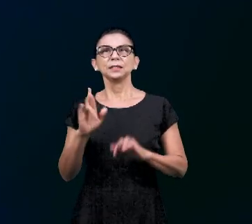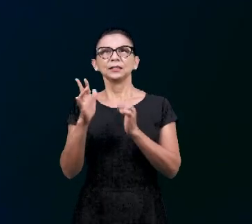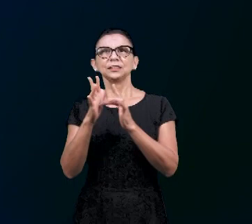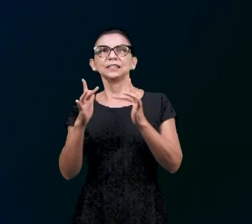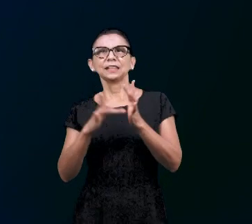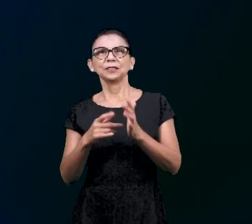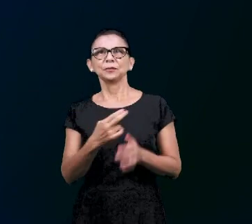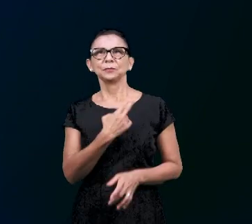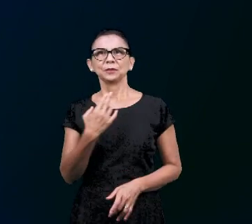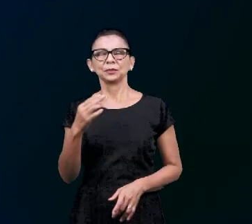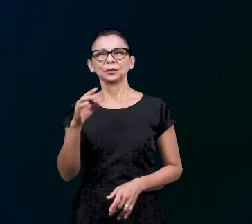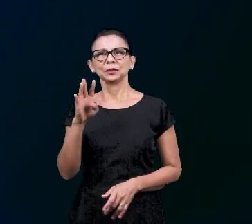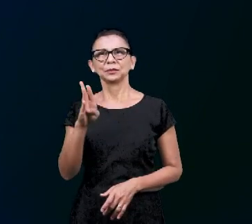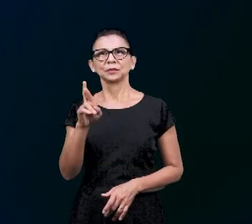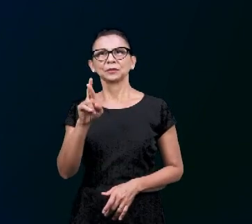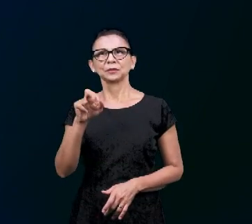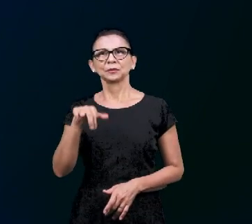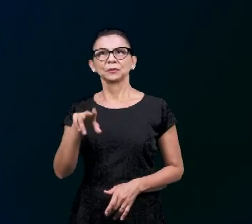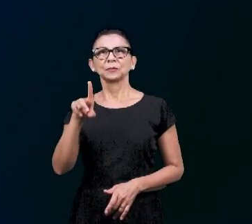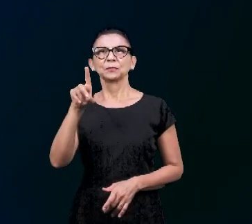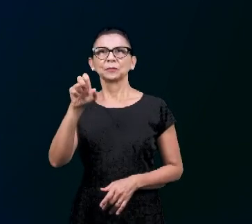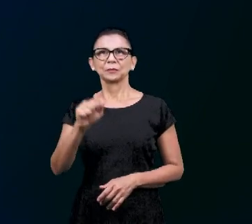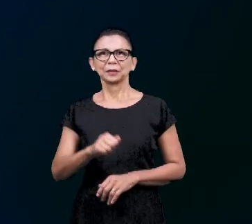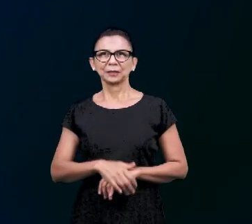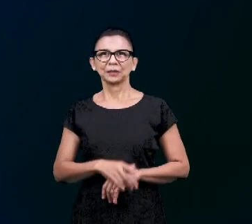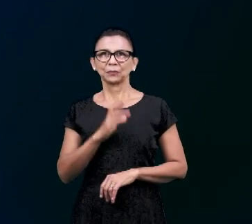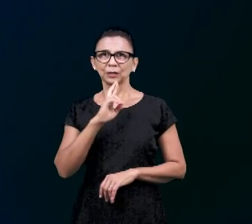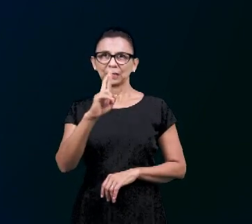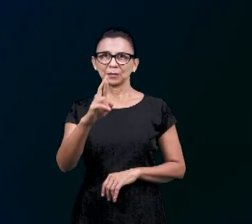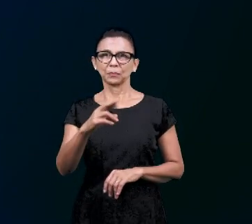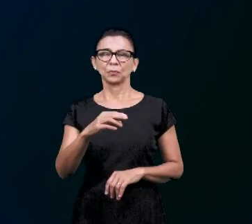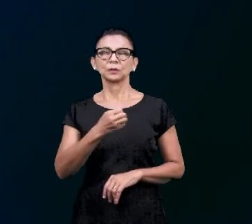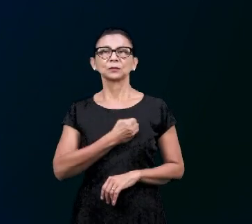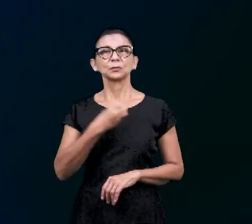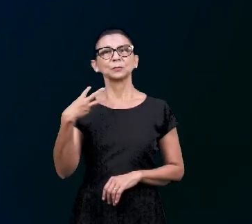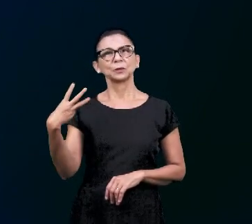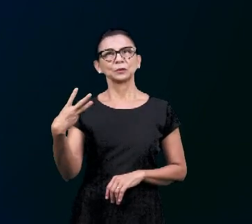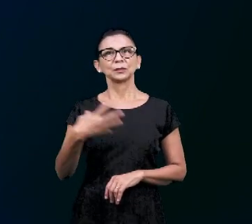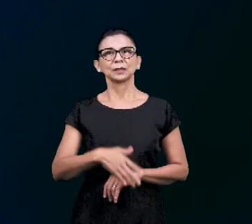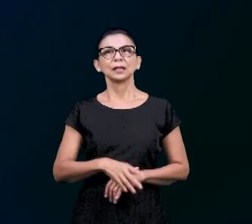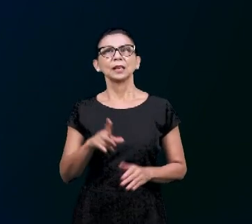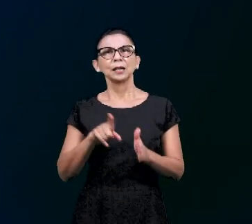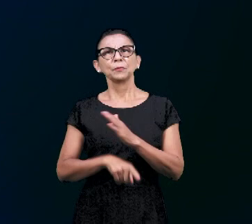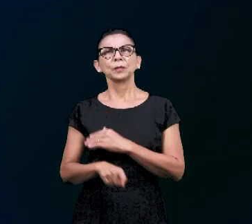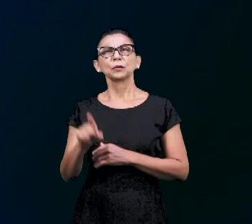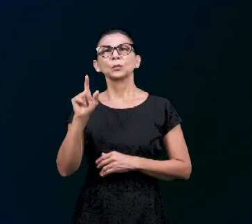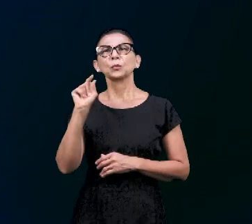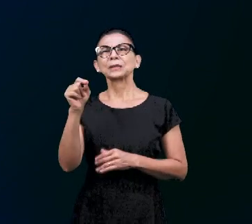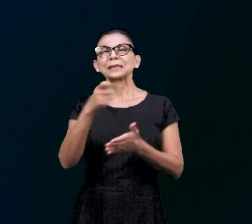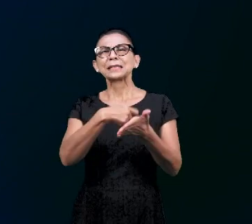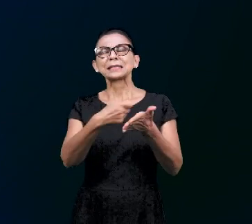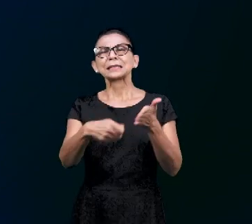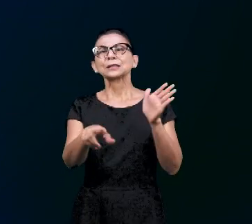Bonjour, la paix du Seigneur Jésus. Je m'appelle Brenda et je vais répondre à la question numéro 3. La question a été,